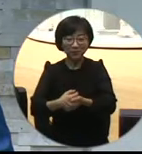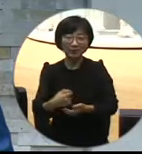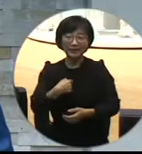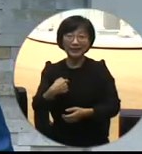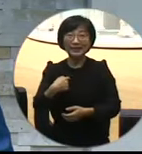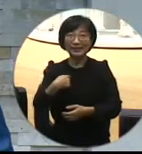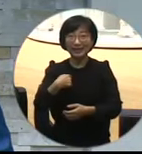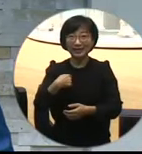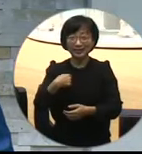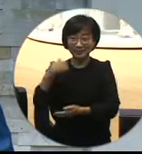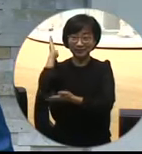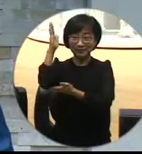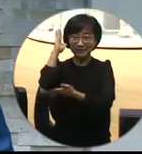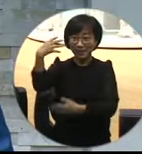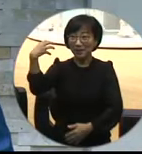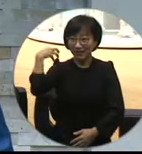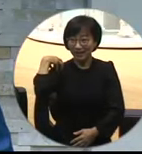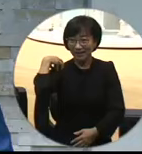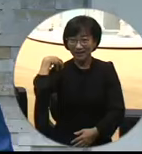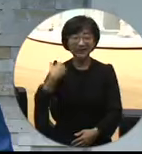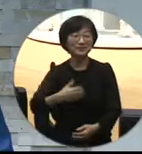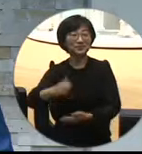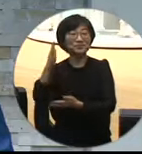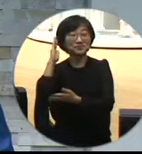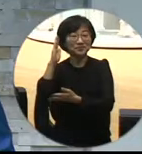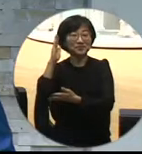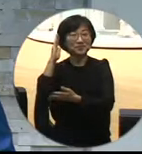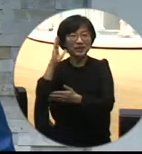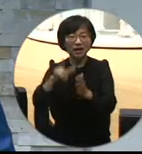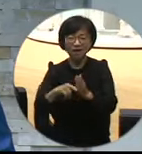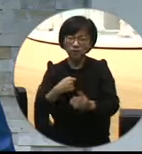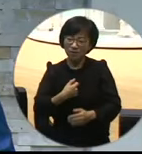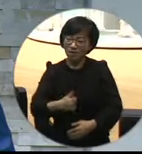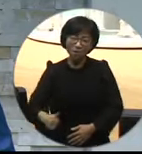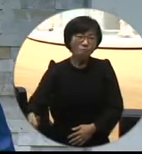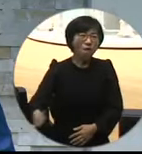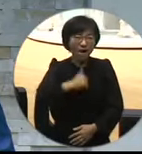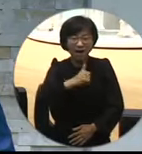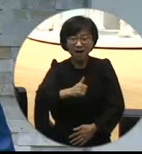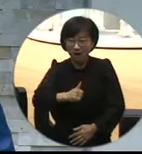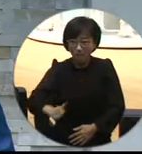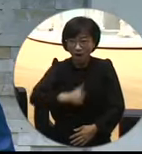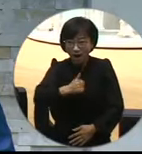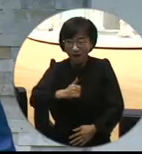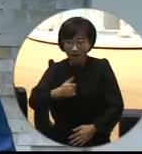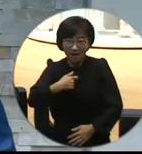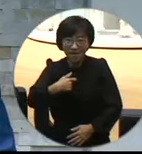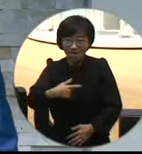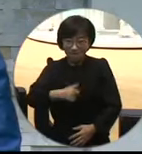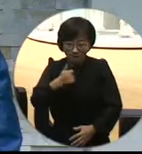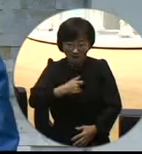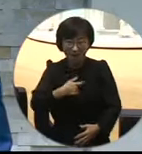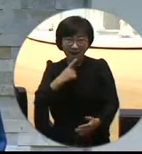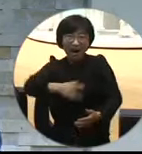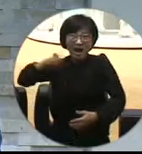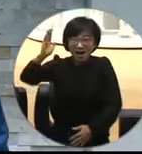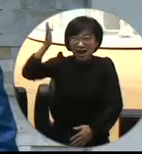하는 중에 하도 열받쳐가지고 과음을 좀 질러가지고 오늘 목이 좀 쉬었어요.